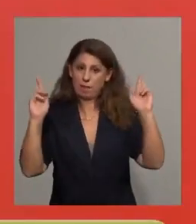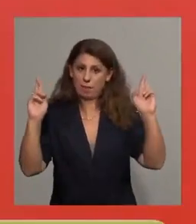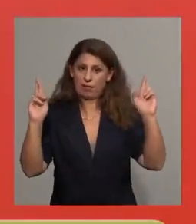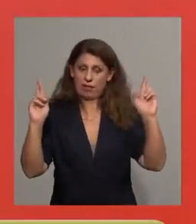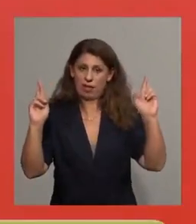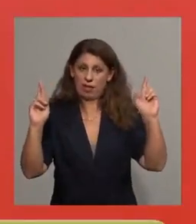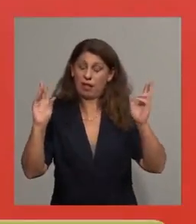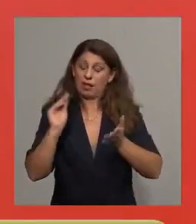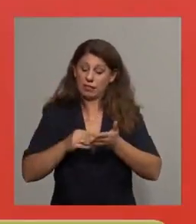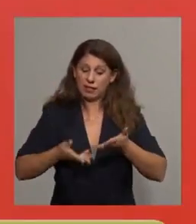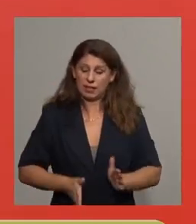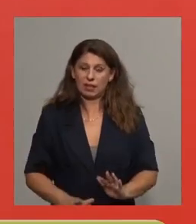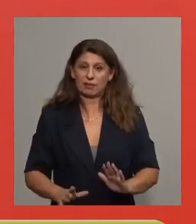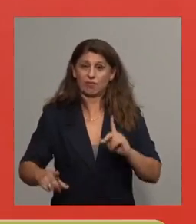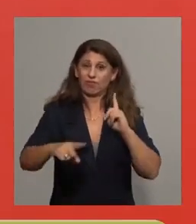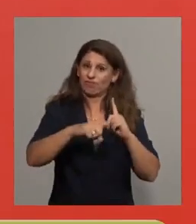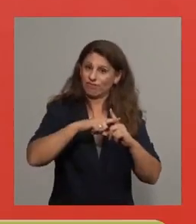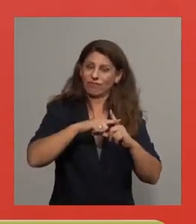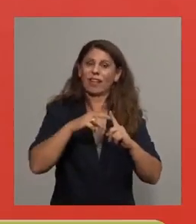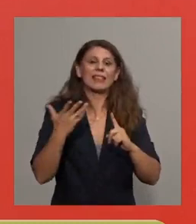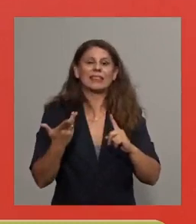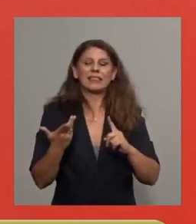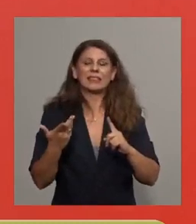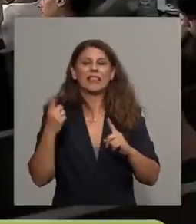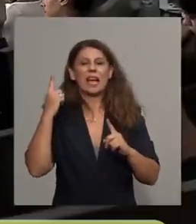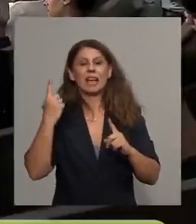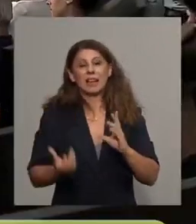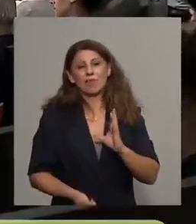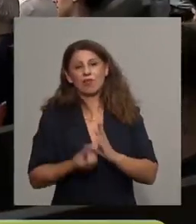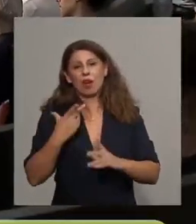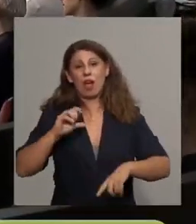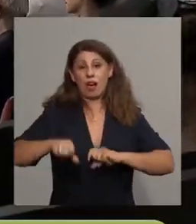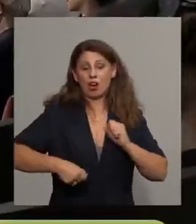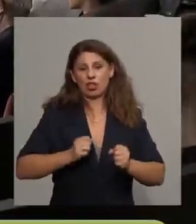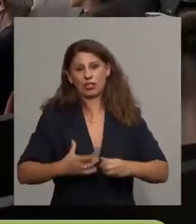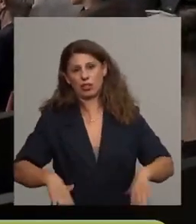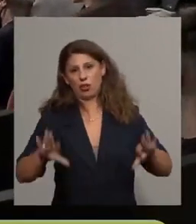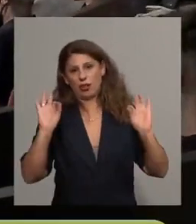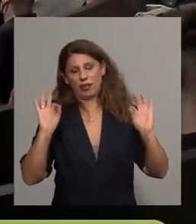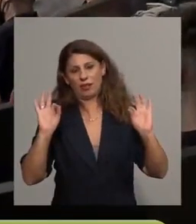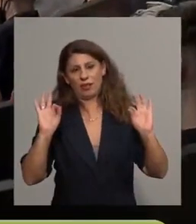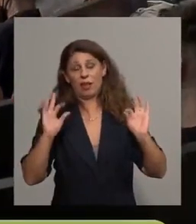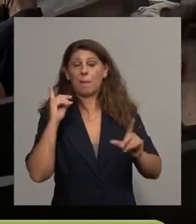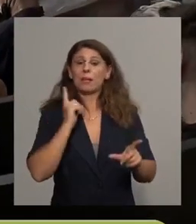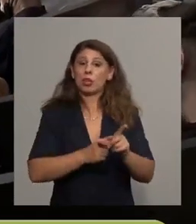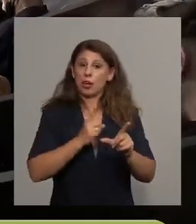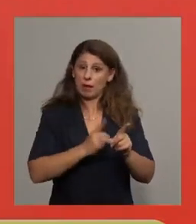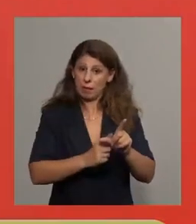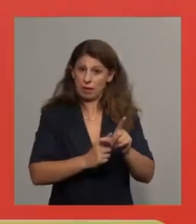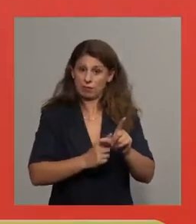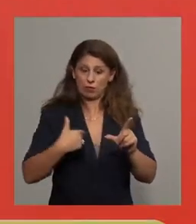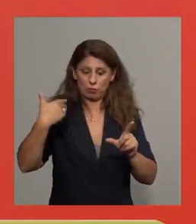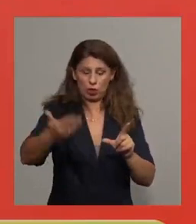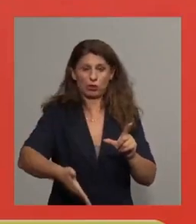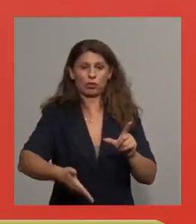για να ξαναγεννηθεί η αισιοδοξία, είναι ένα νέο αγωνιστικό ξεκίνημα με το ΚΚΕ